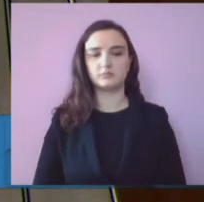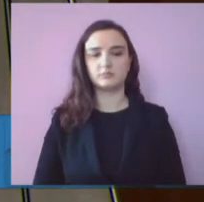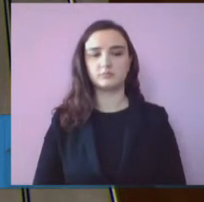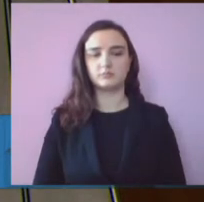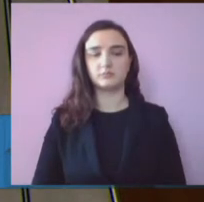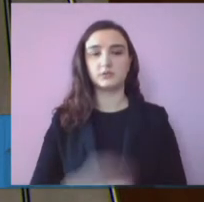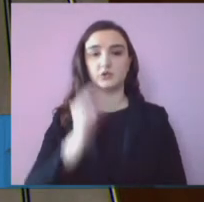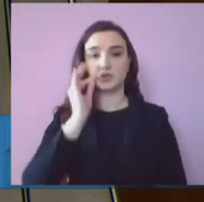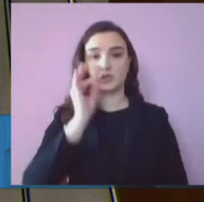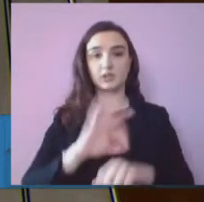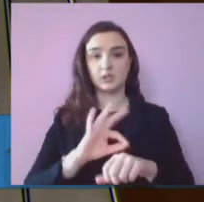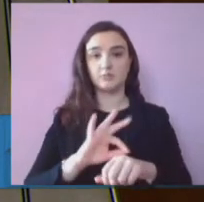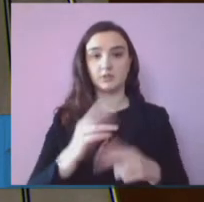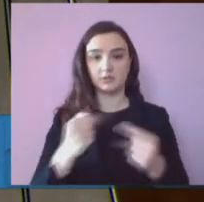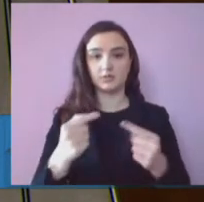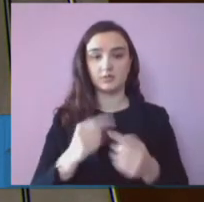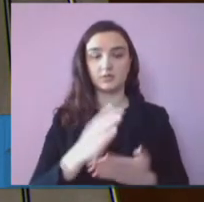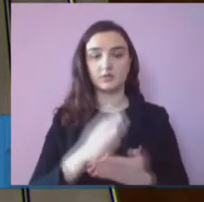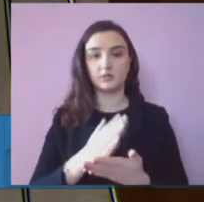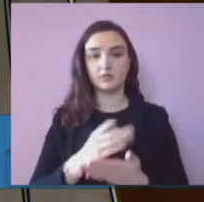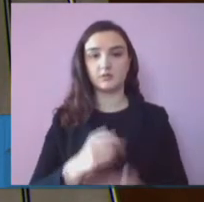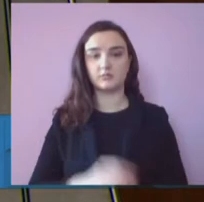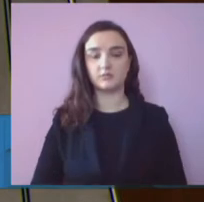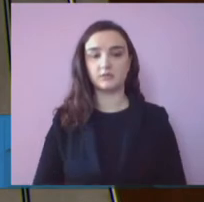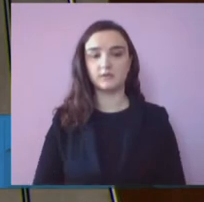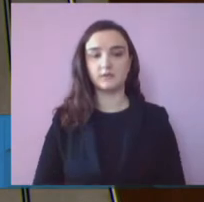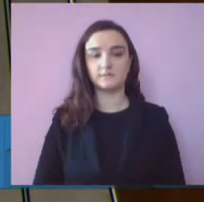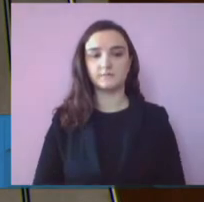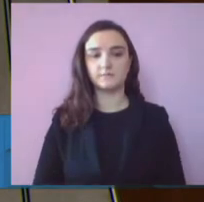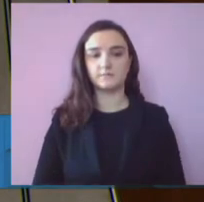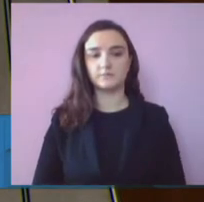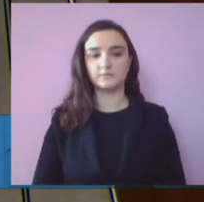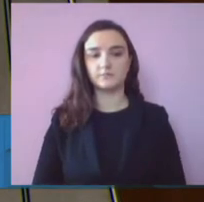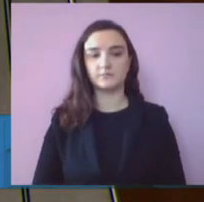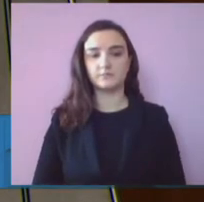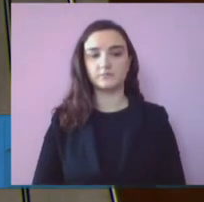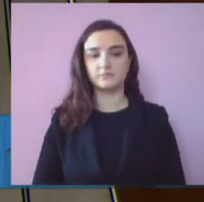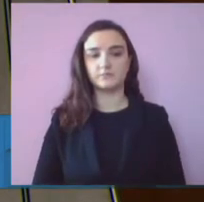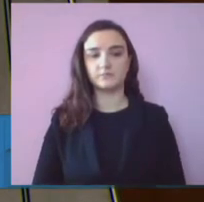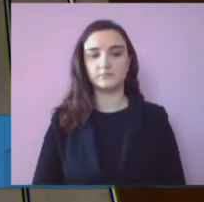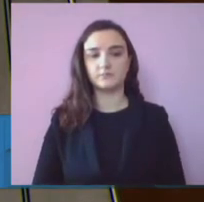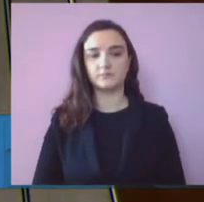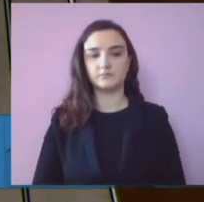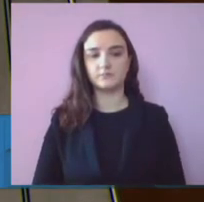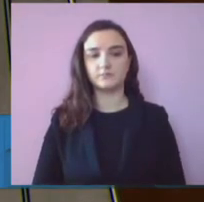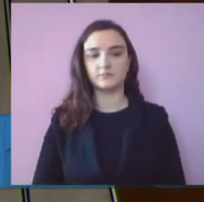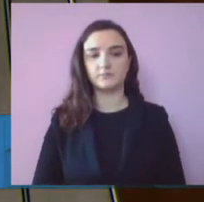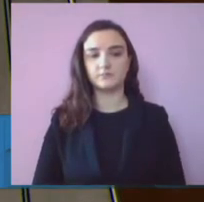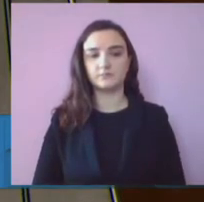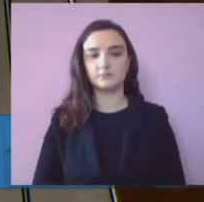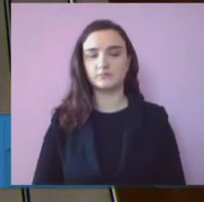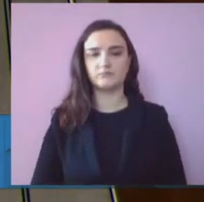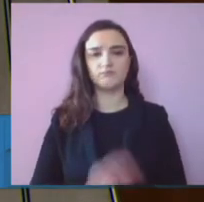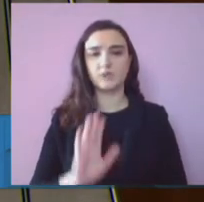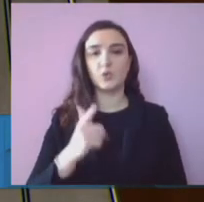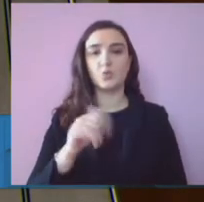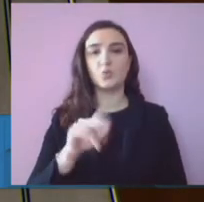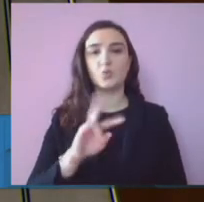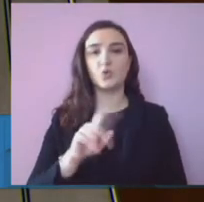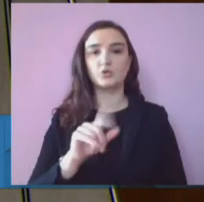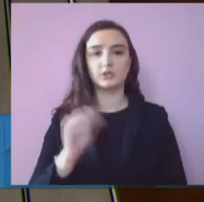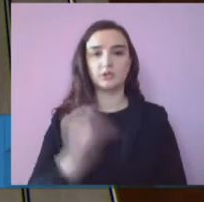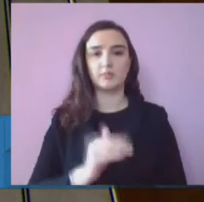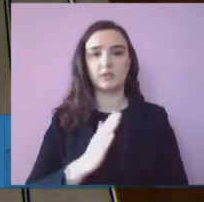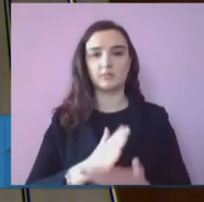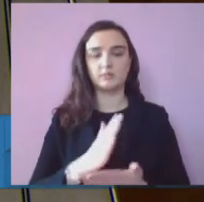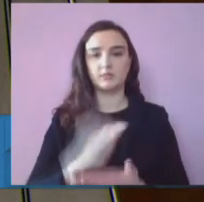დიაბეტი დადგენილი გაქვთ? არა, დაბალი ვიშამაქ, რა ქვია. მადლობა. გლუკოზა დაბალი. მადლობა